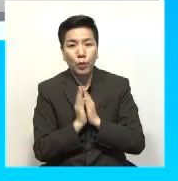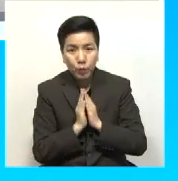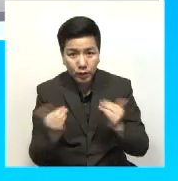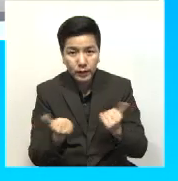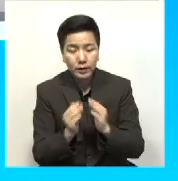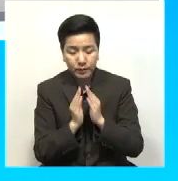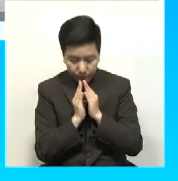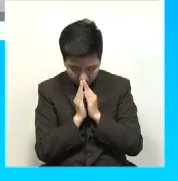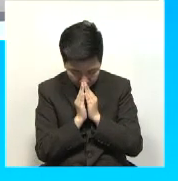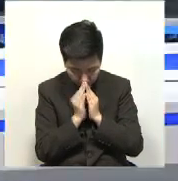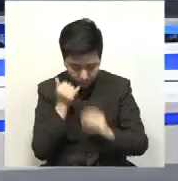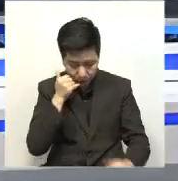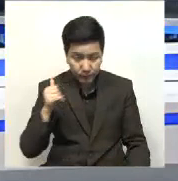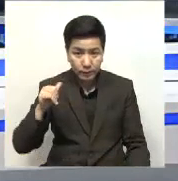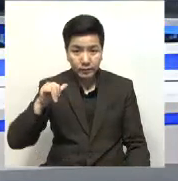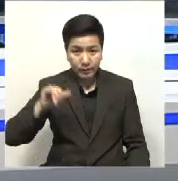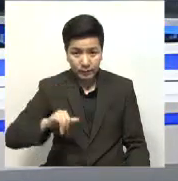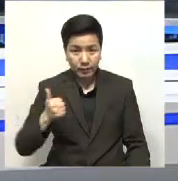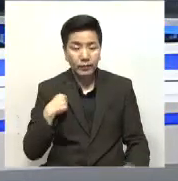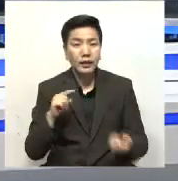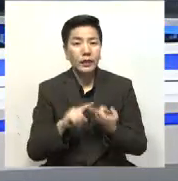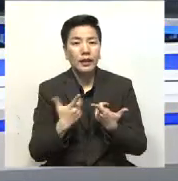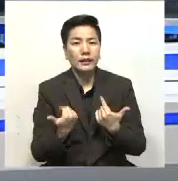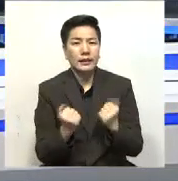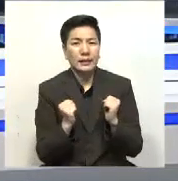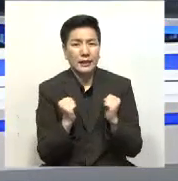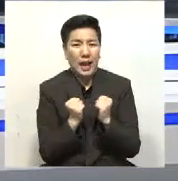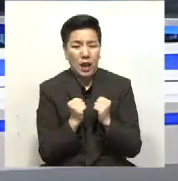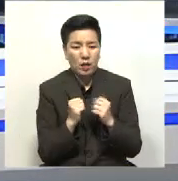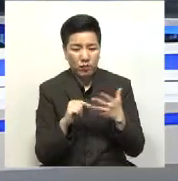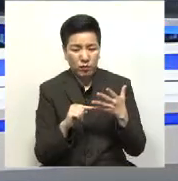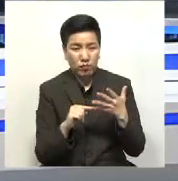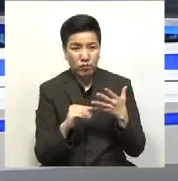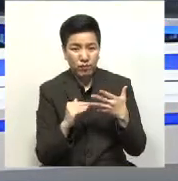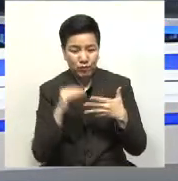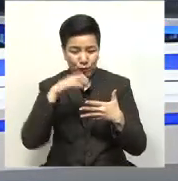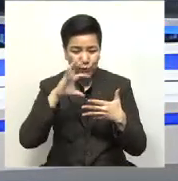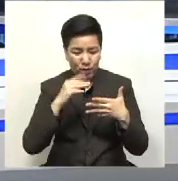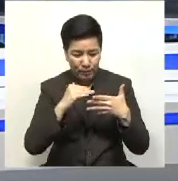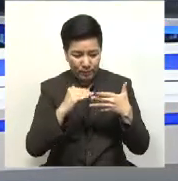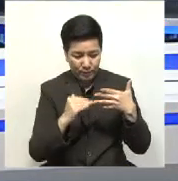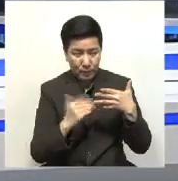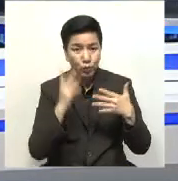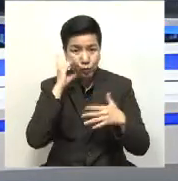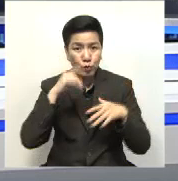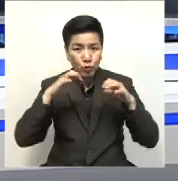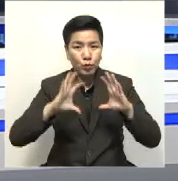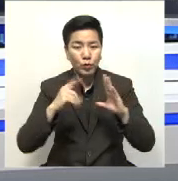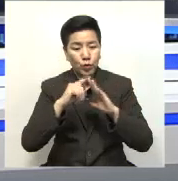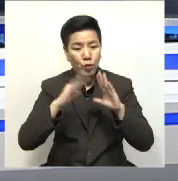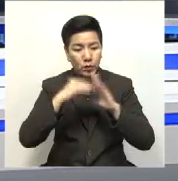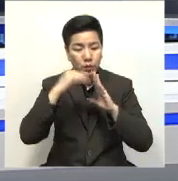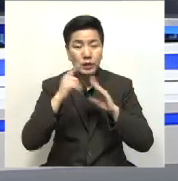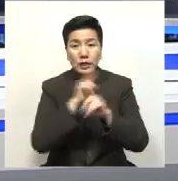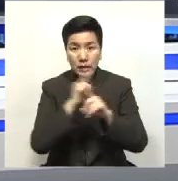อบพระคุณนะคะตอนนี้เรียกว่าปลายฝนต้นหนาวจริงๆเพราะว่าอย่างวันนี้ฝนตกแต่วันพรุ่งนี้เนี่ยฝนจะลดลงในพื้นที่ตอนบ